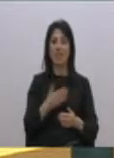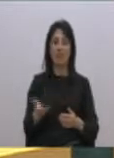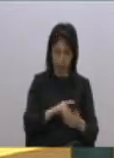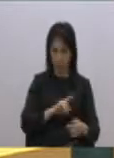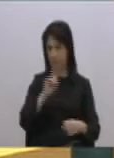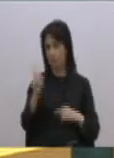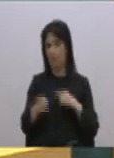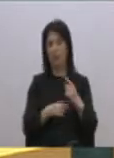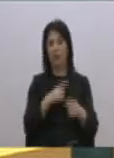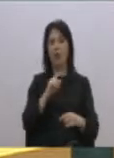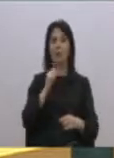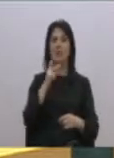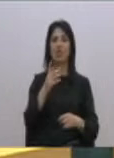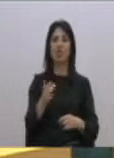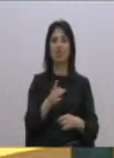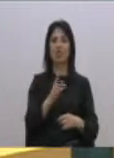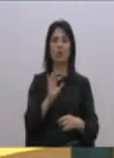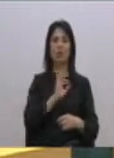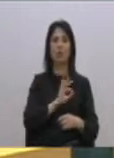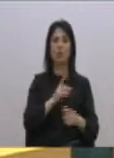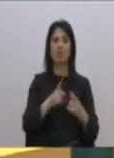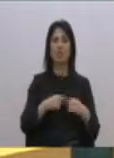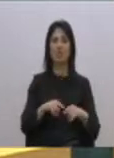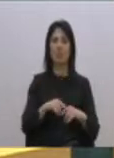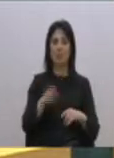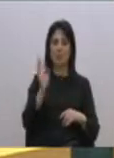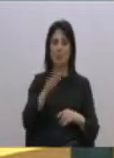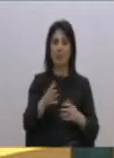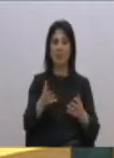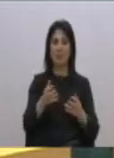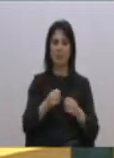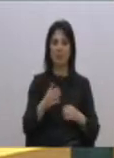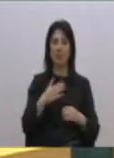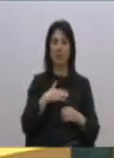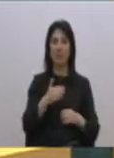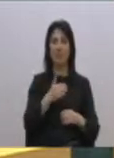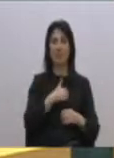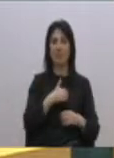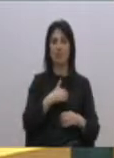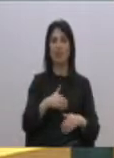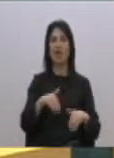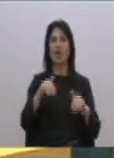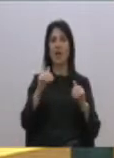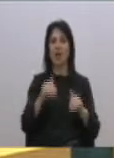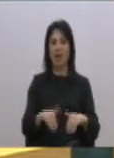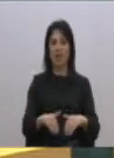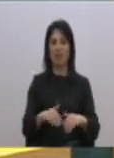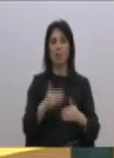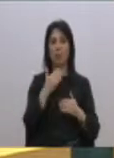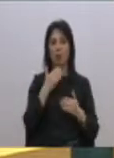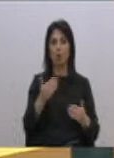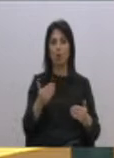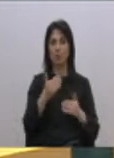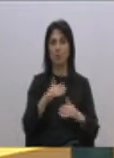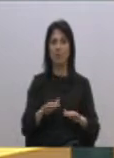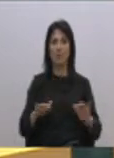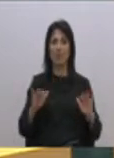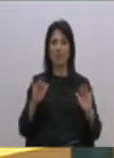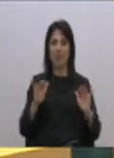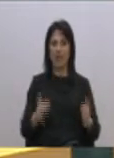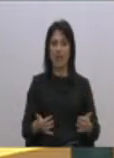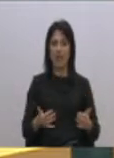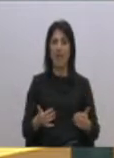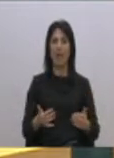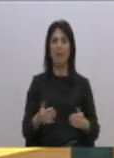და გაგვიუქმე, იმდენჯერ იუსტიციის საბჭოში მაინც მივიღებ ჩვენთვის სასურველ გადაწყვეტილებას და ბოლოს და ბოლოს დაიღლები